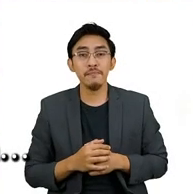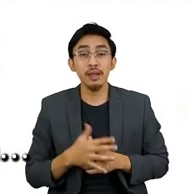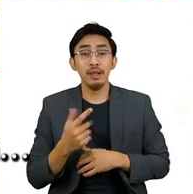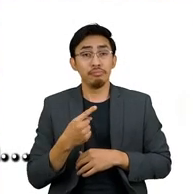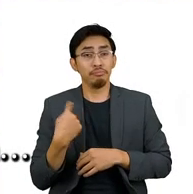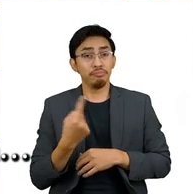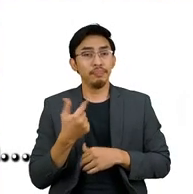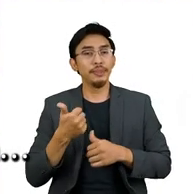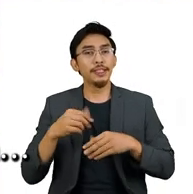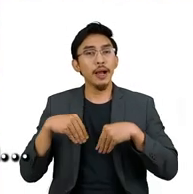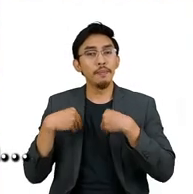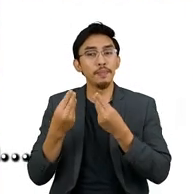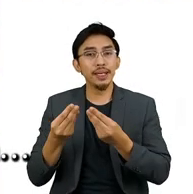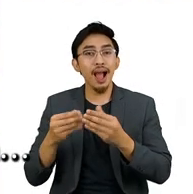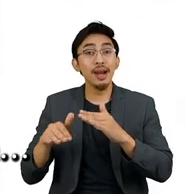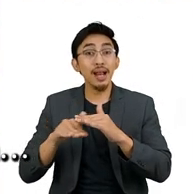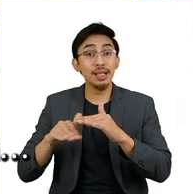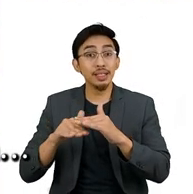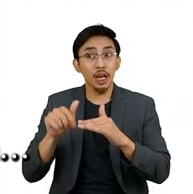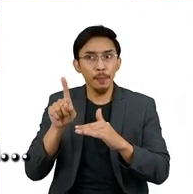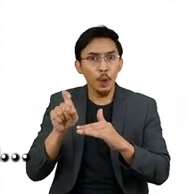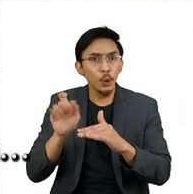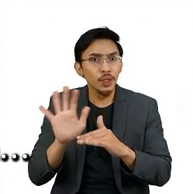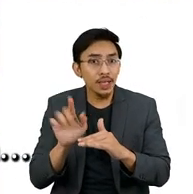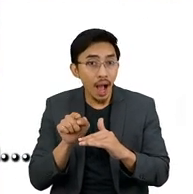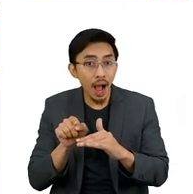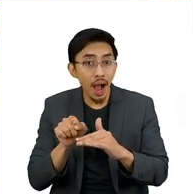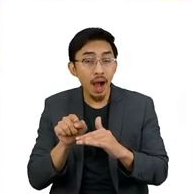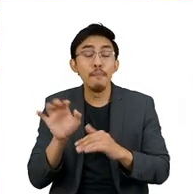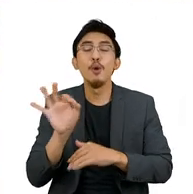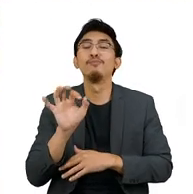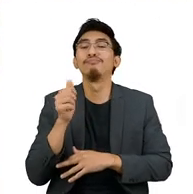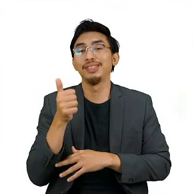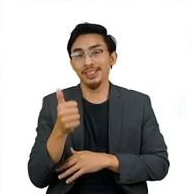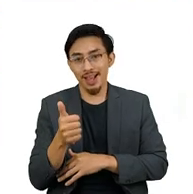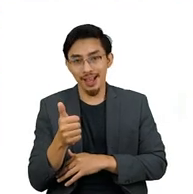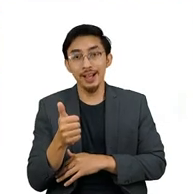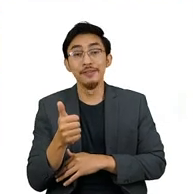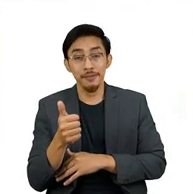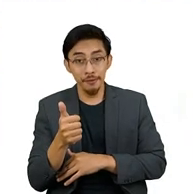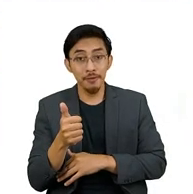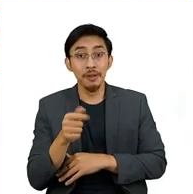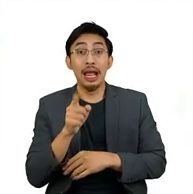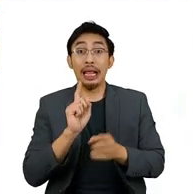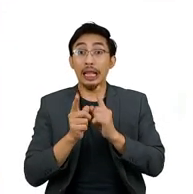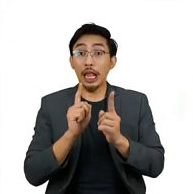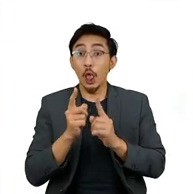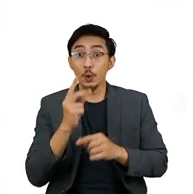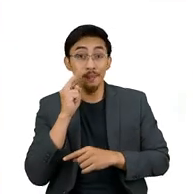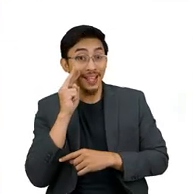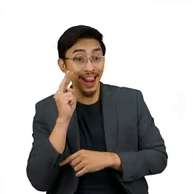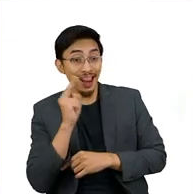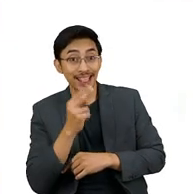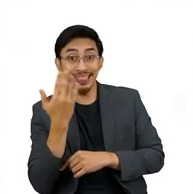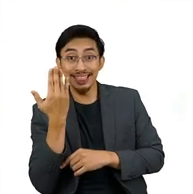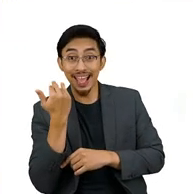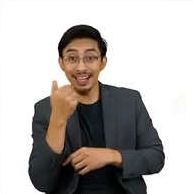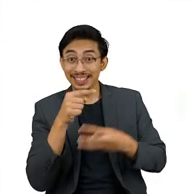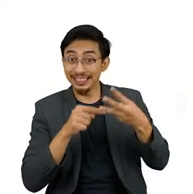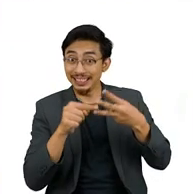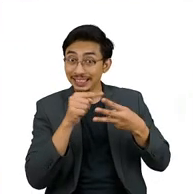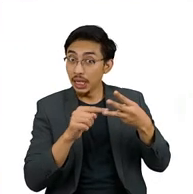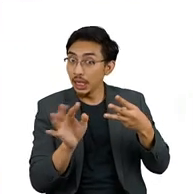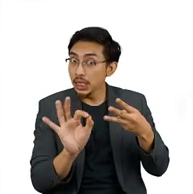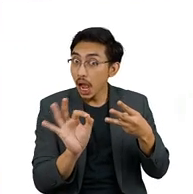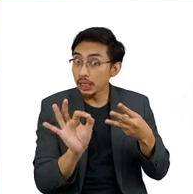Ya, jadi kalau belum bisa memberikan dasar perlu atau tidaknya? Nah, kalau belum bisa memenuhi ketiga unsur 3-part test